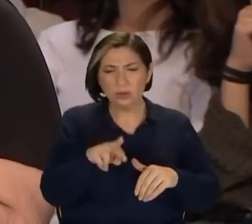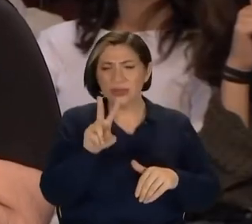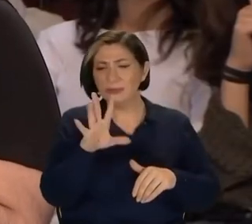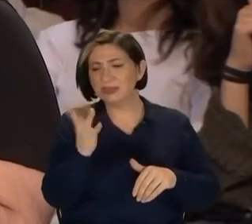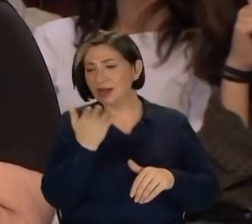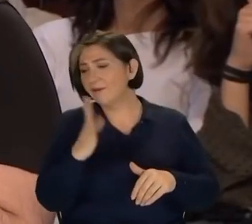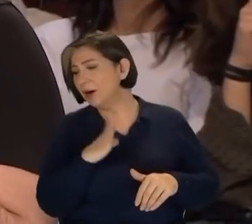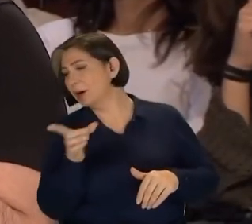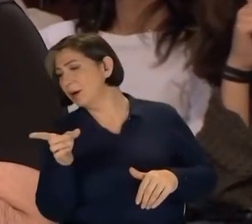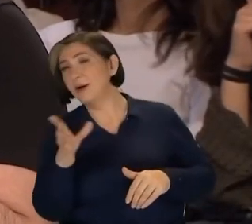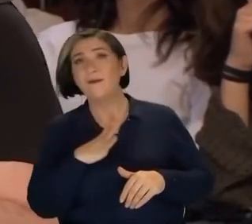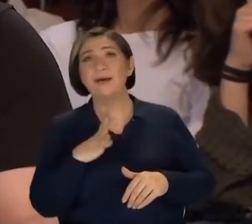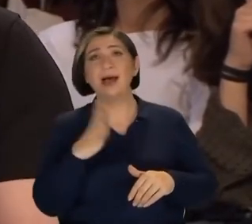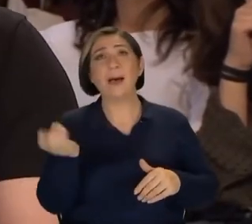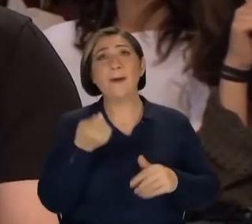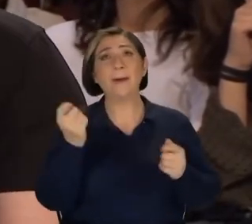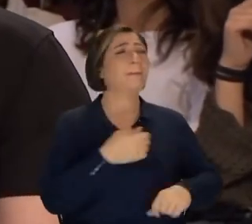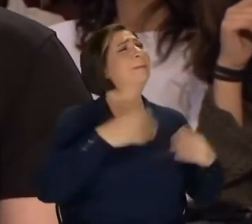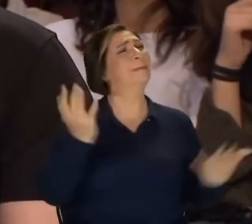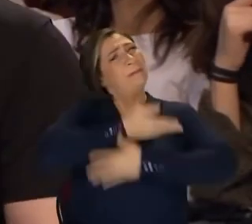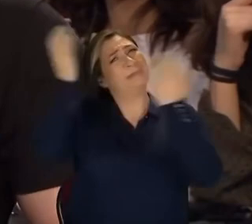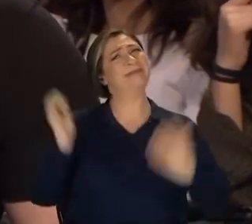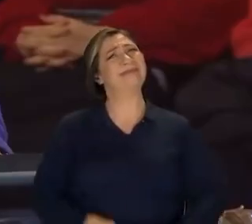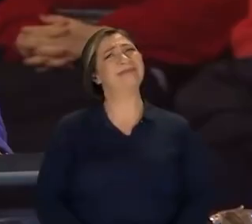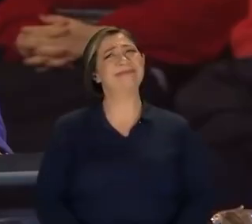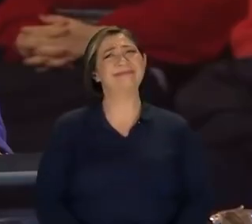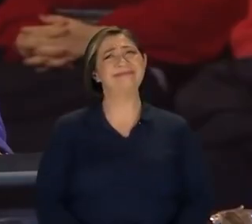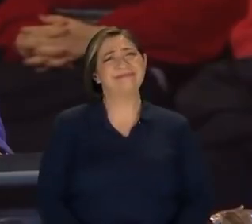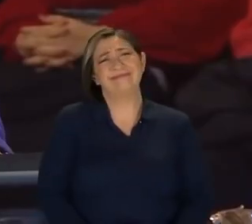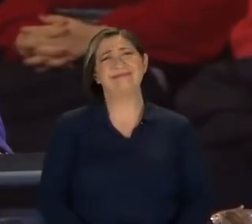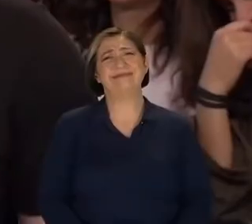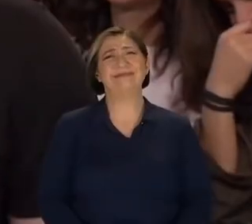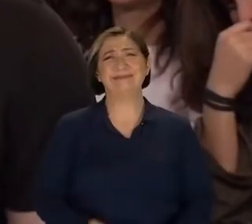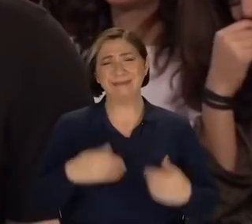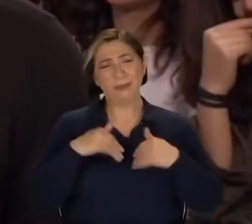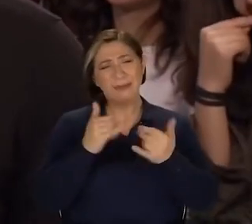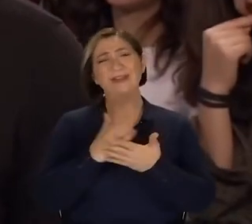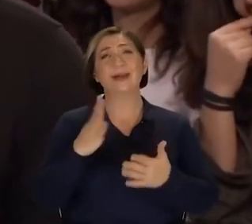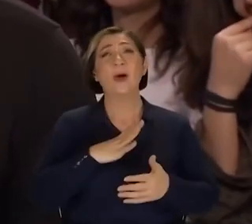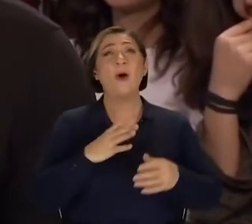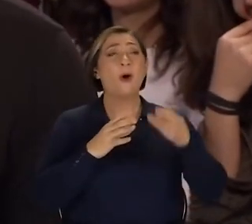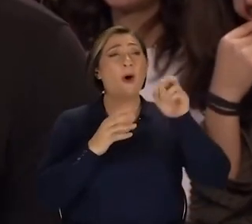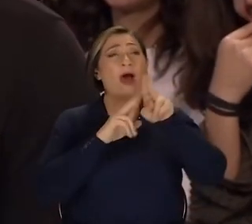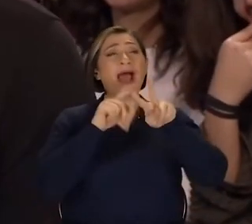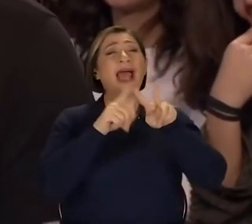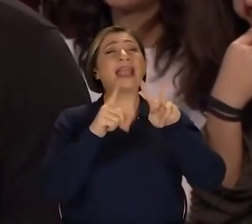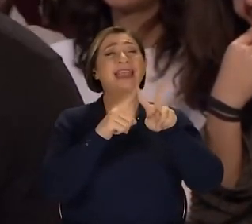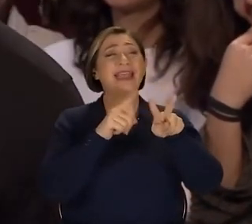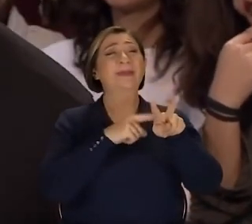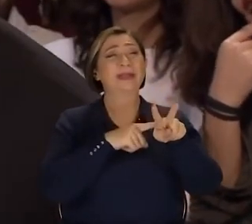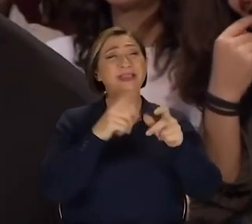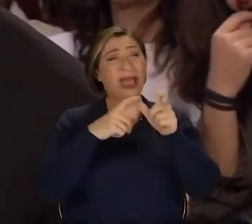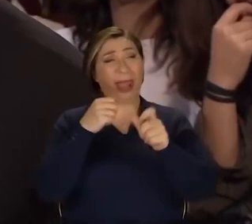Daha 25 sayfa daha var. Yani. Peki ben sonra Okan Yalabık'la Şener abi mi devam